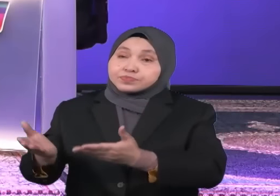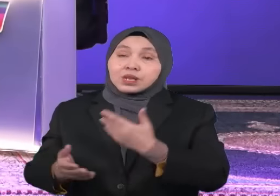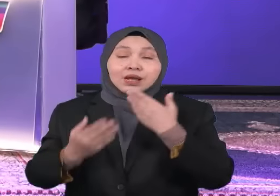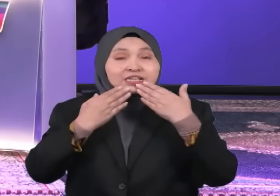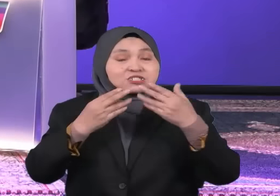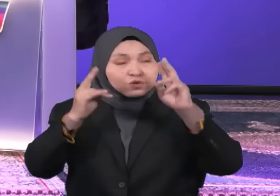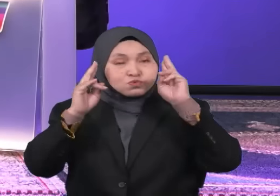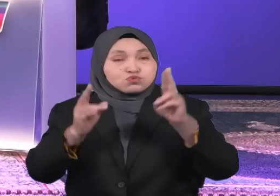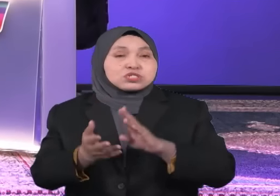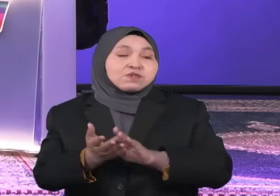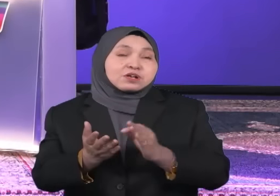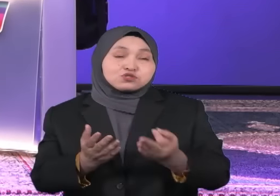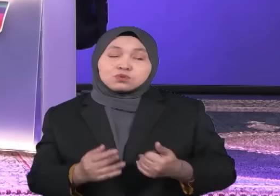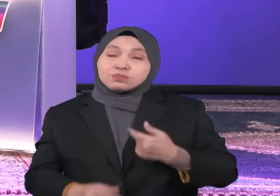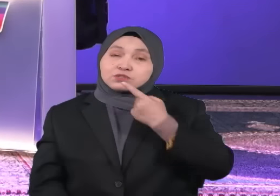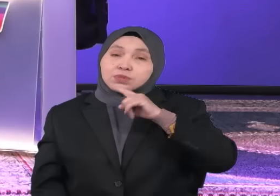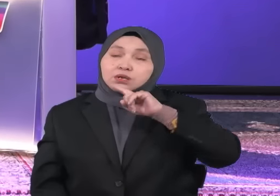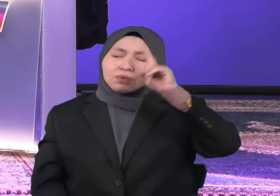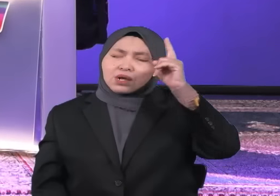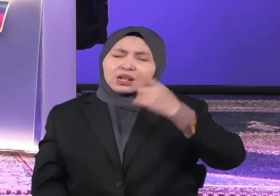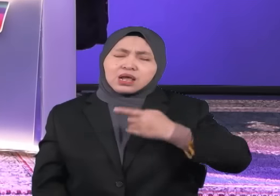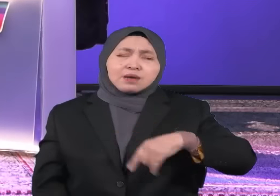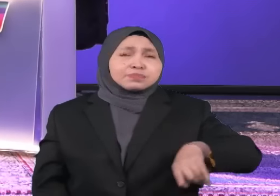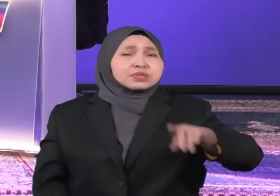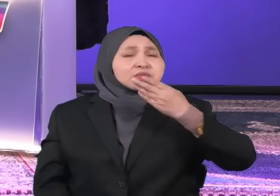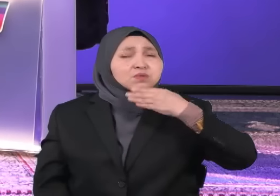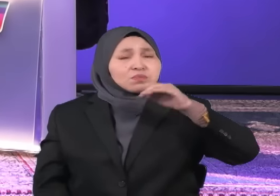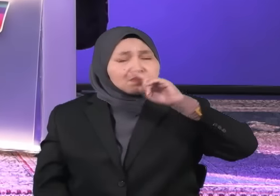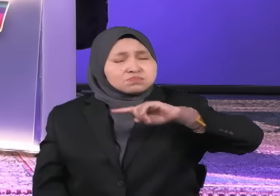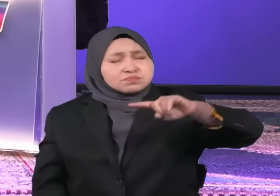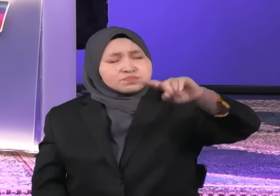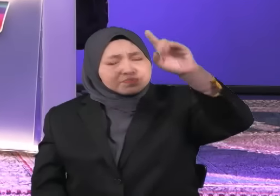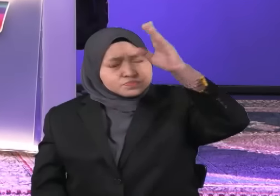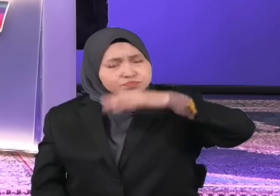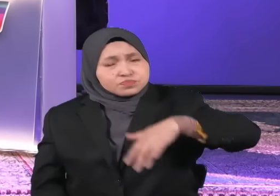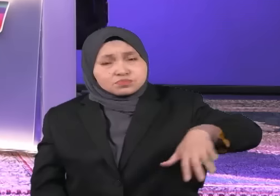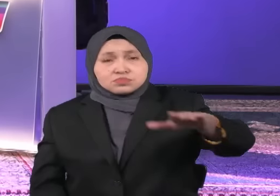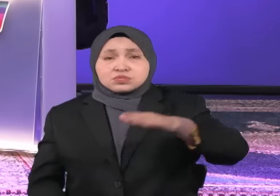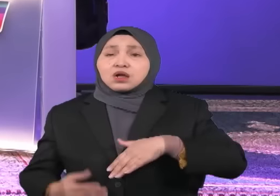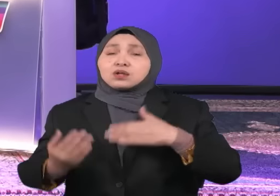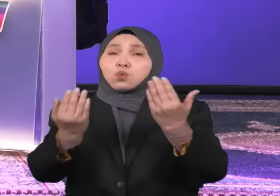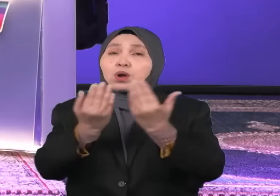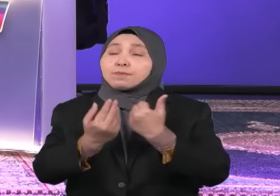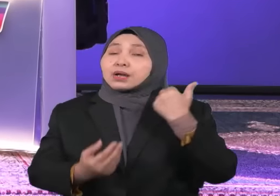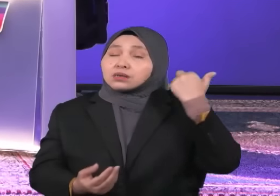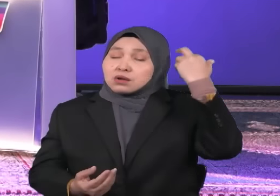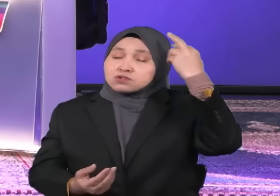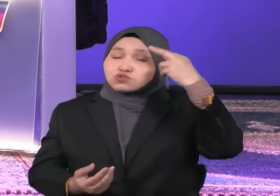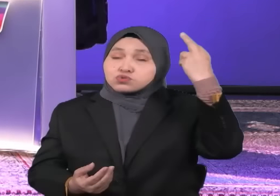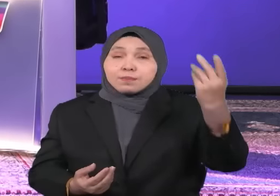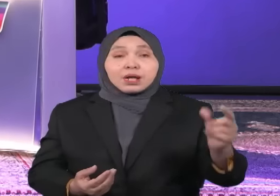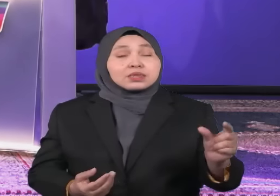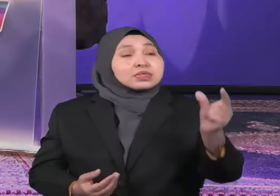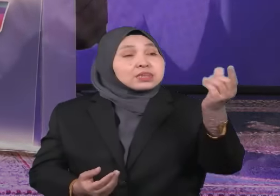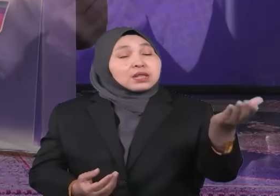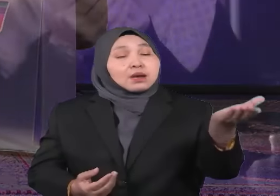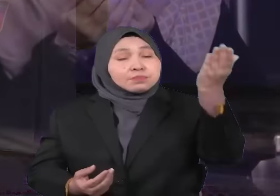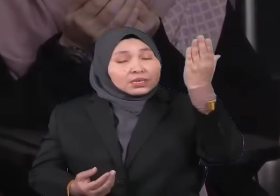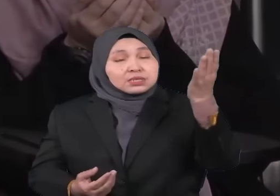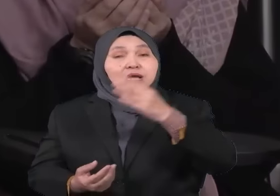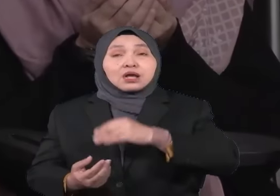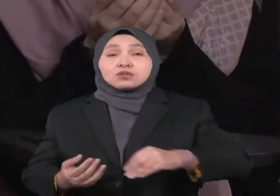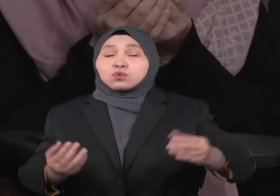Fazrul. Bismillahirrahmanirrahim. Alhamdulillahi rabbil alamin. Wassalatu wassalamu ala ashrafil anbiya wal mursalin